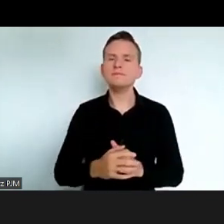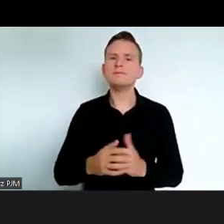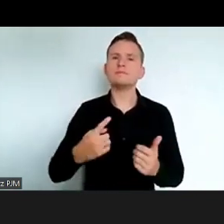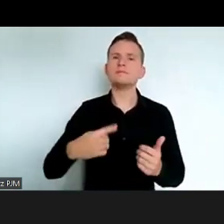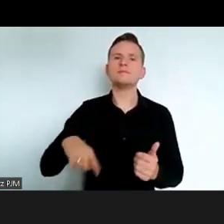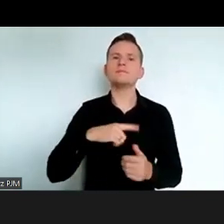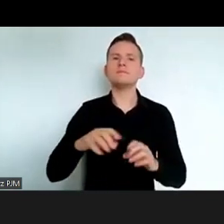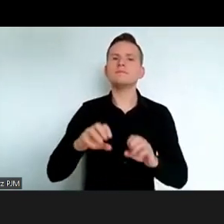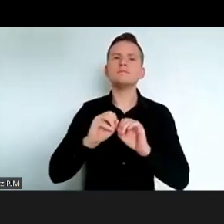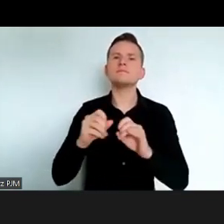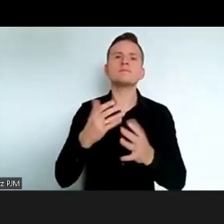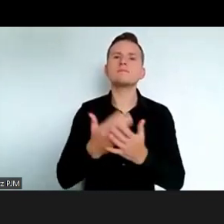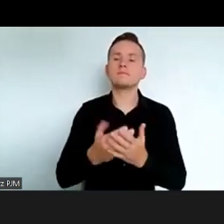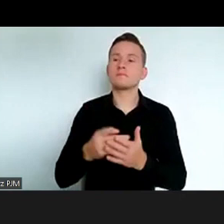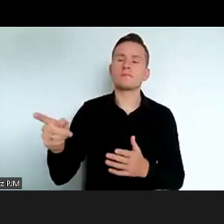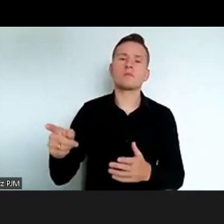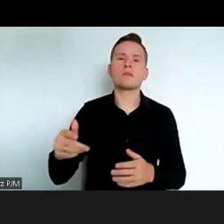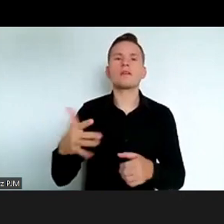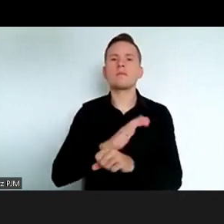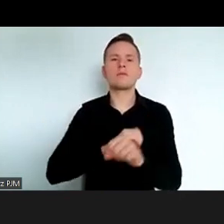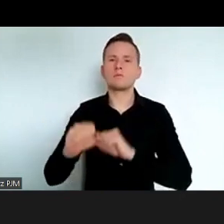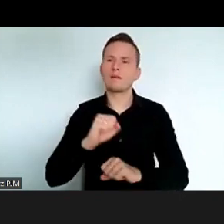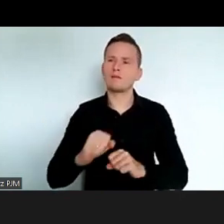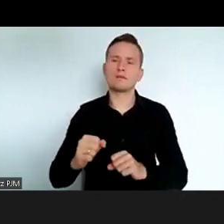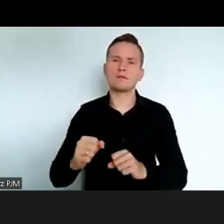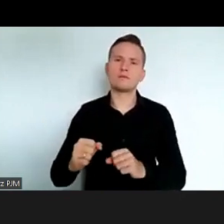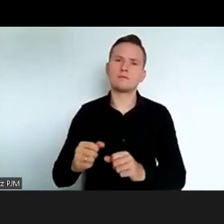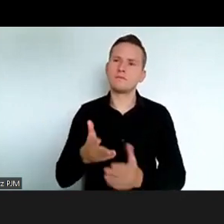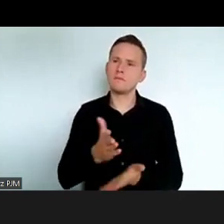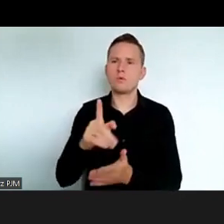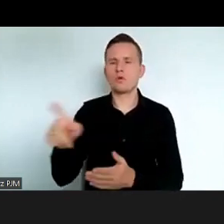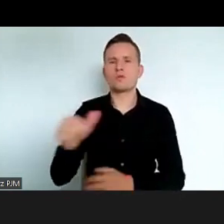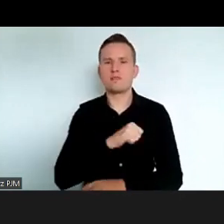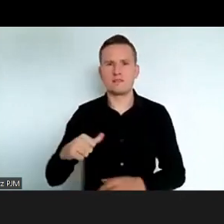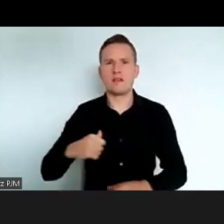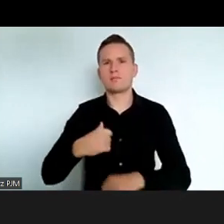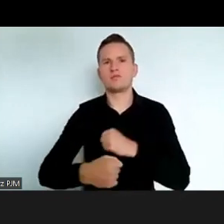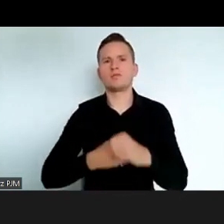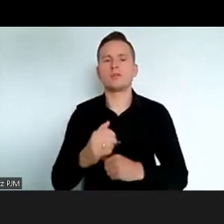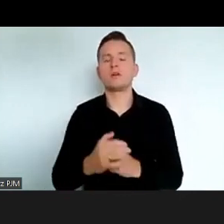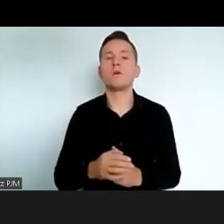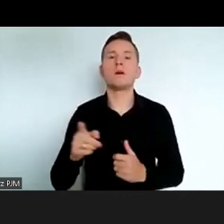usamodzielniać osoby z niepełnosprawnościami. Czy są przewidywane nowelizacje prawa w tym zakresie?